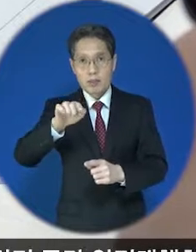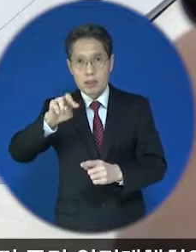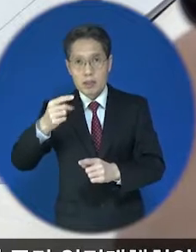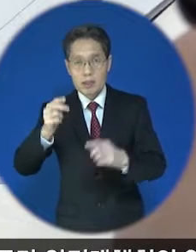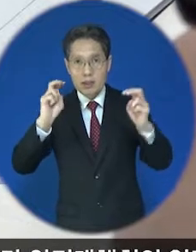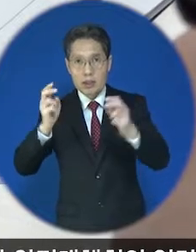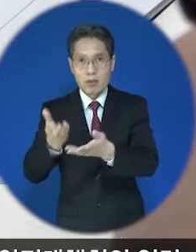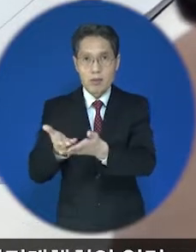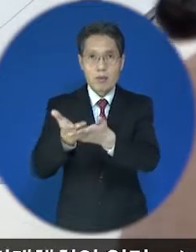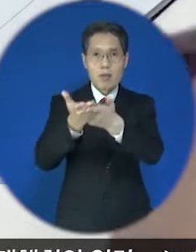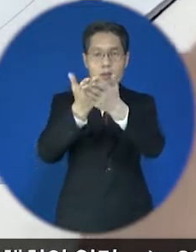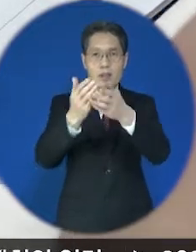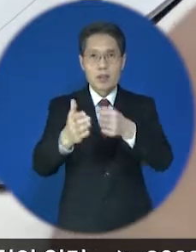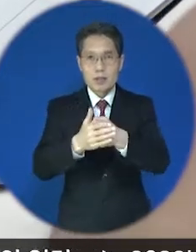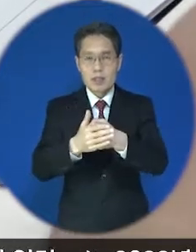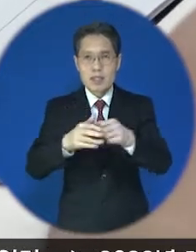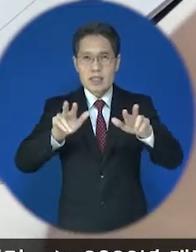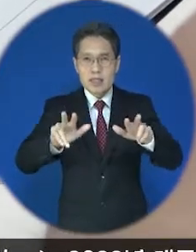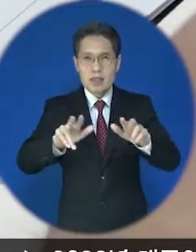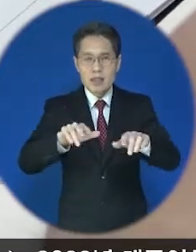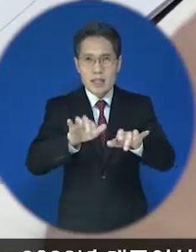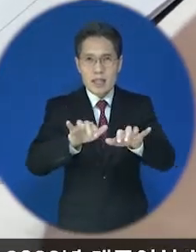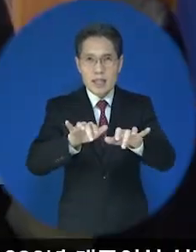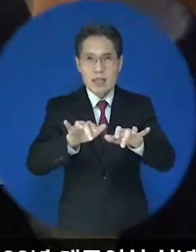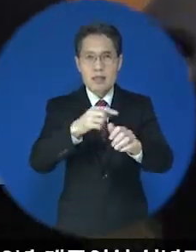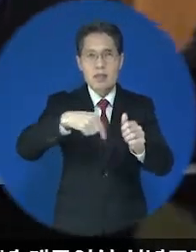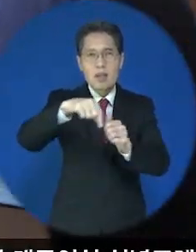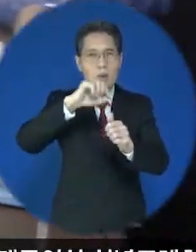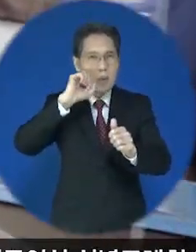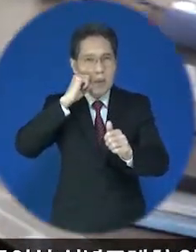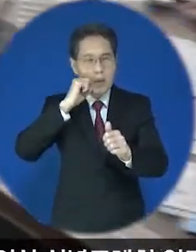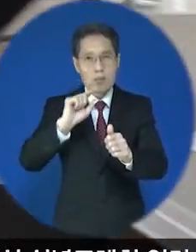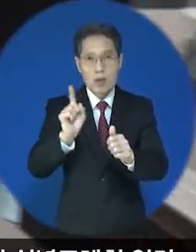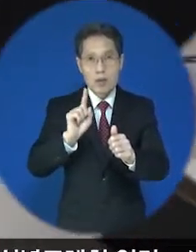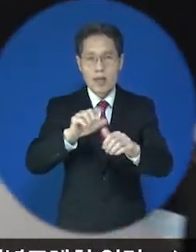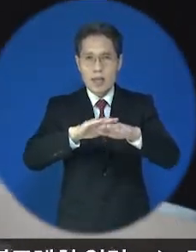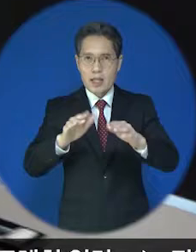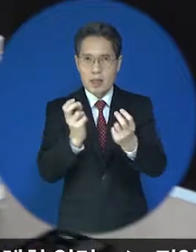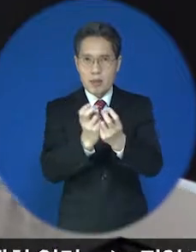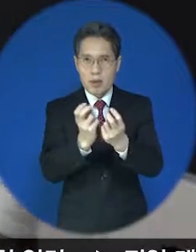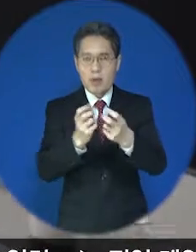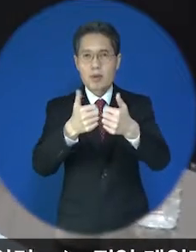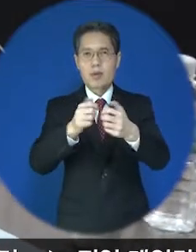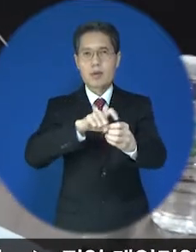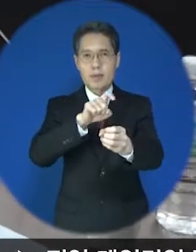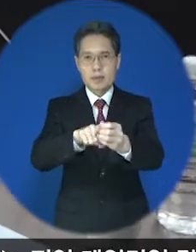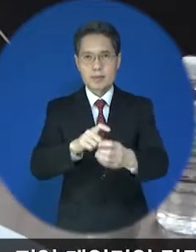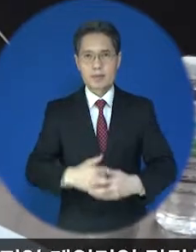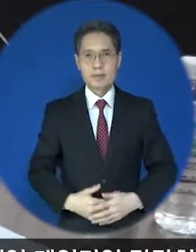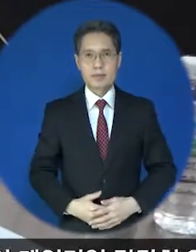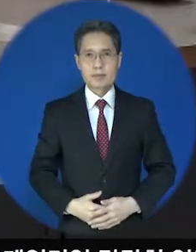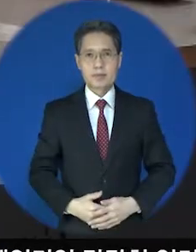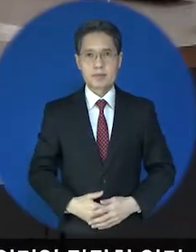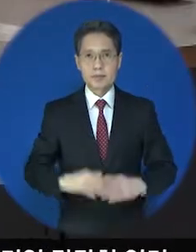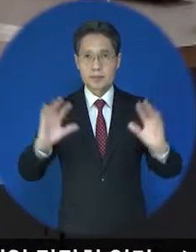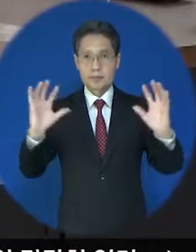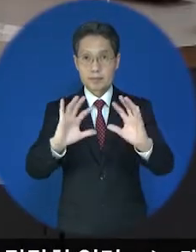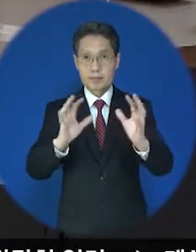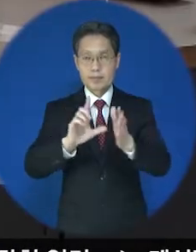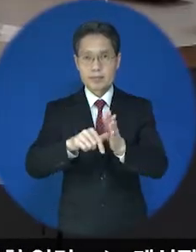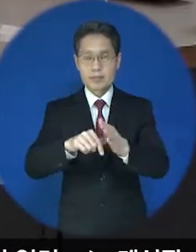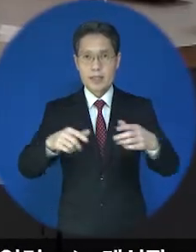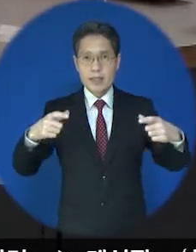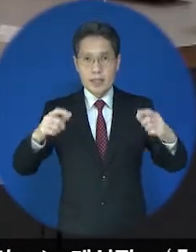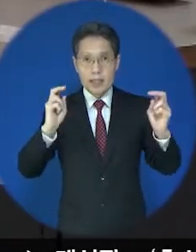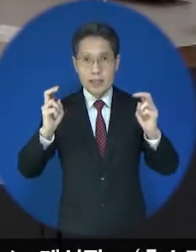따른 지역 게임 기업의 애로사항을 청취하고 향후 대응 방안을 논의하기 위해 마련됐습니다 간담회에서